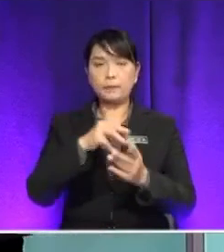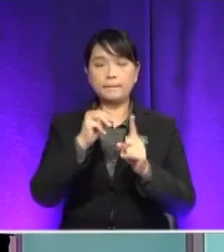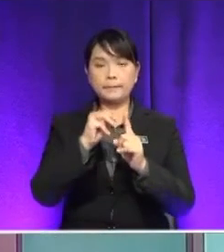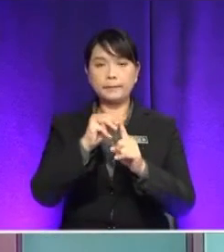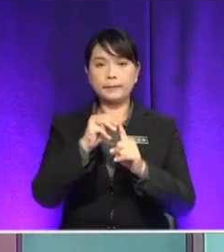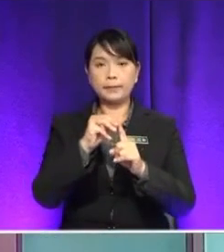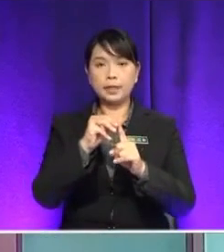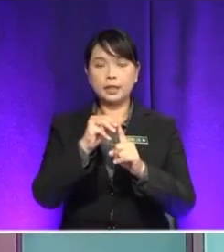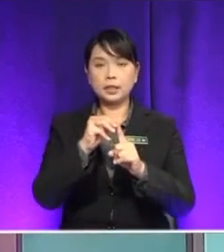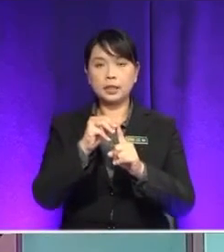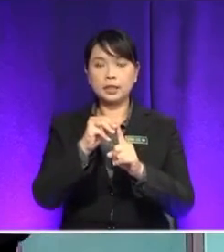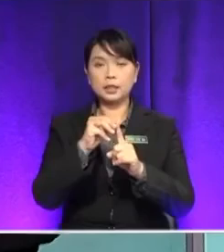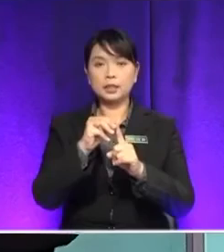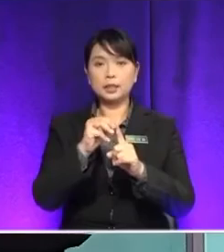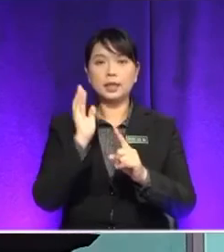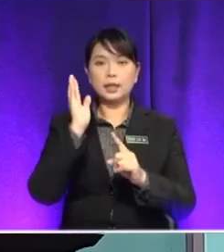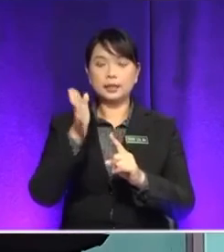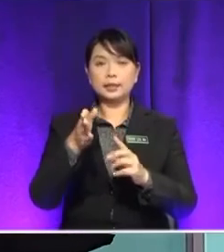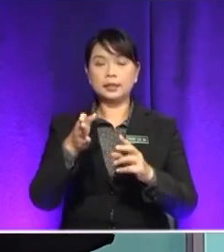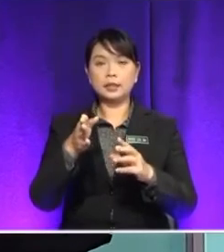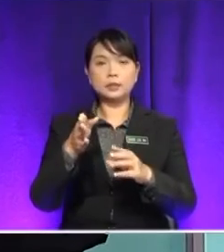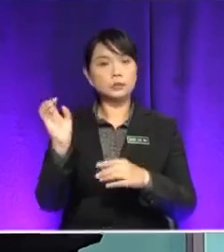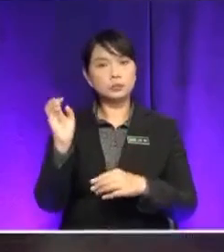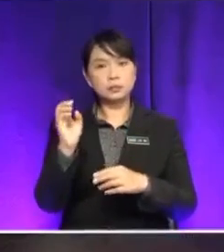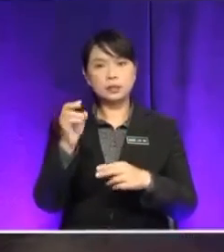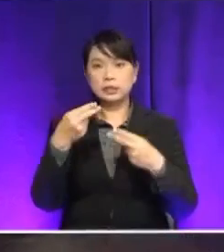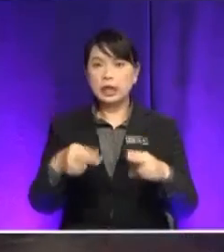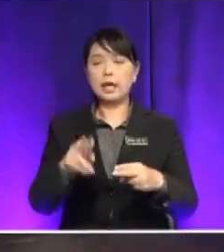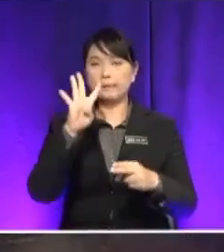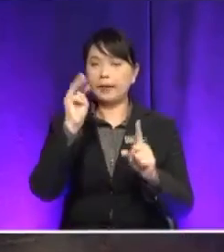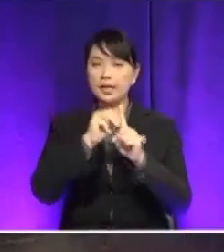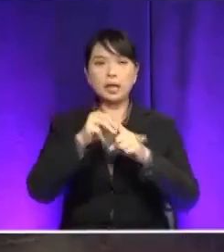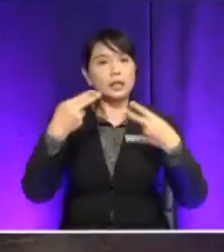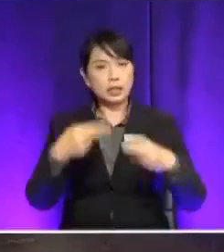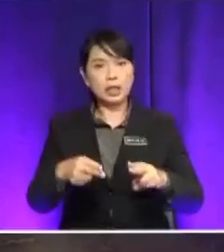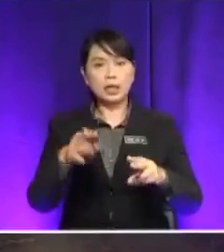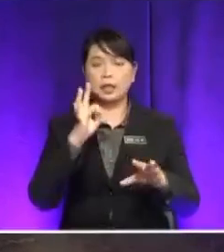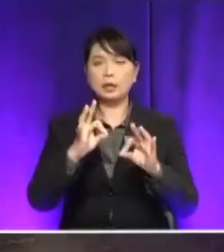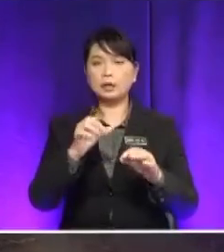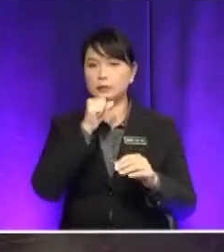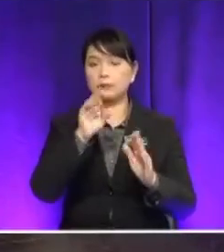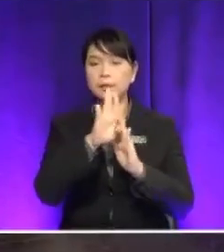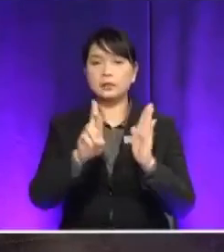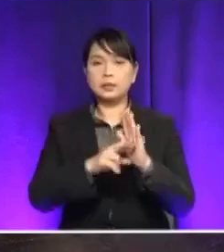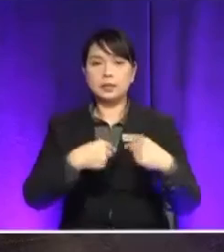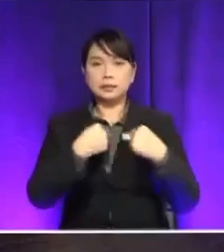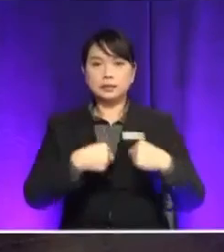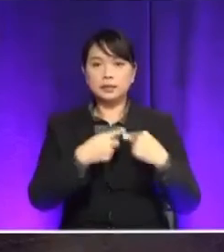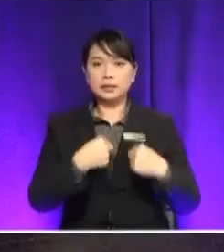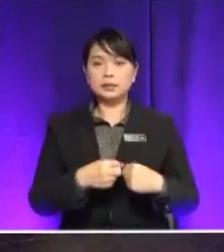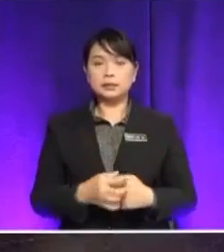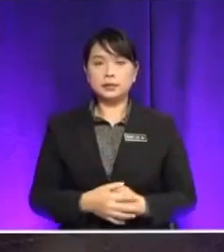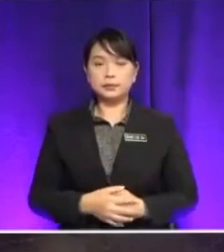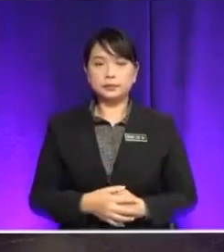sebabnya kesilapan Mbak otometic terdapat Aduh 4 maka Hilang Sayang DC Oke seterusnya untuk